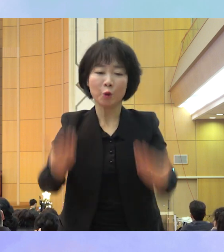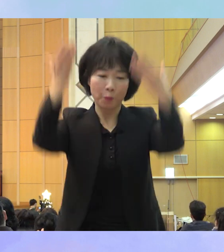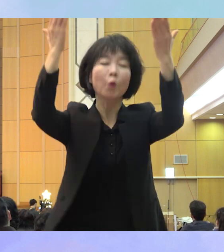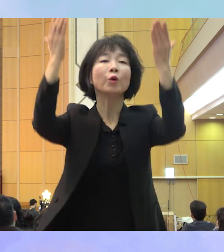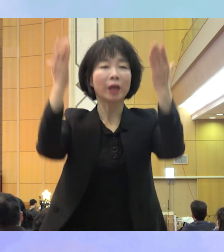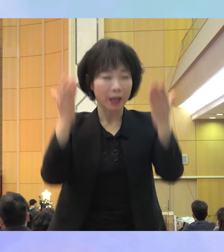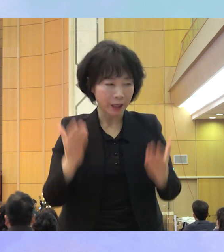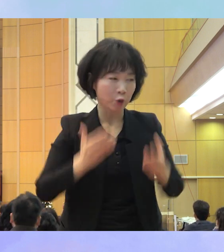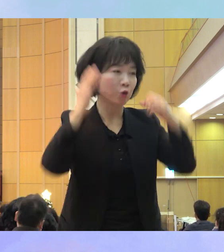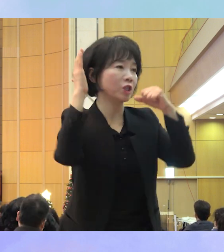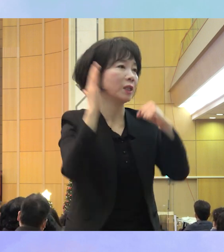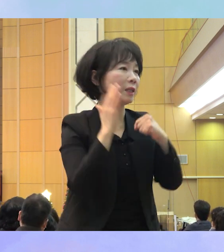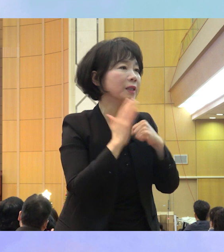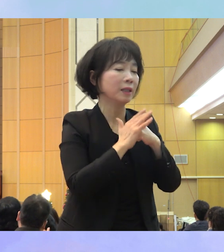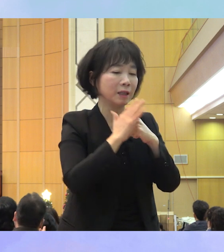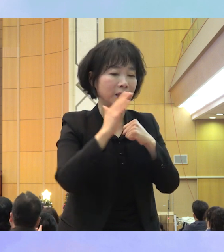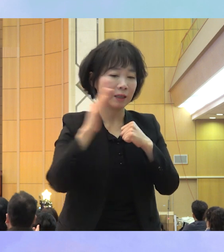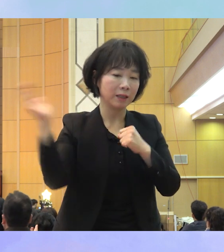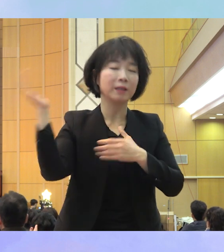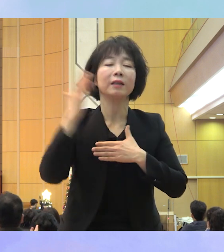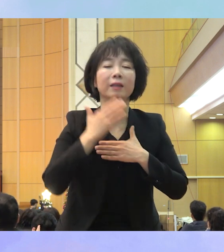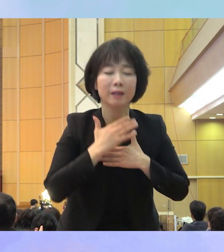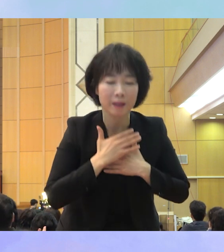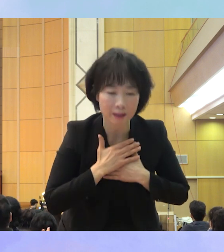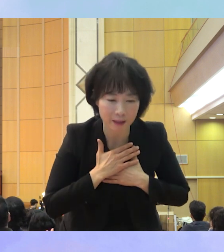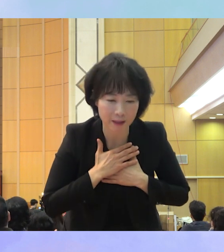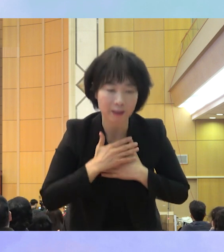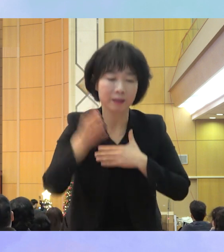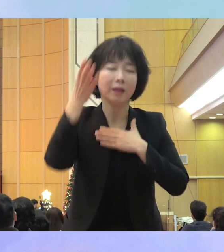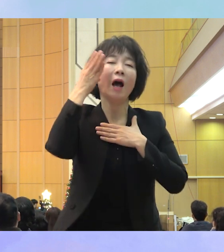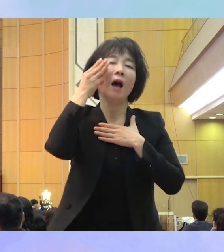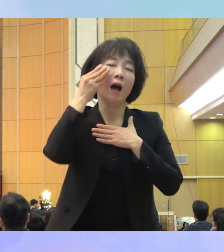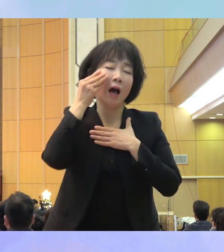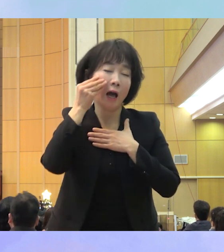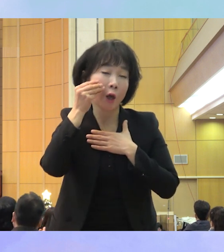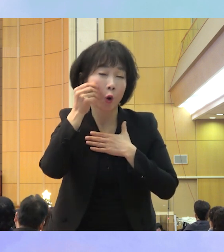하나님 축복해 주시니